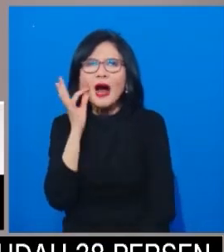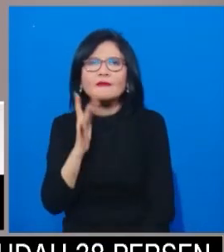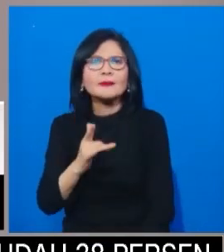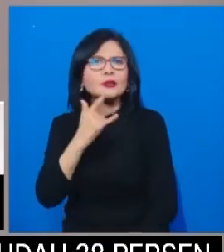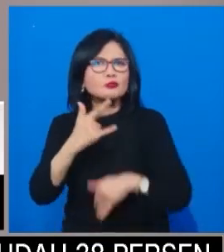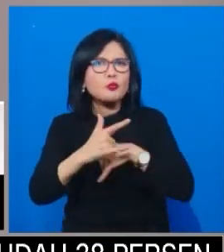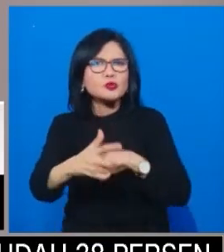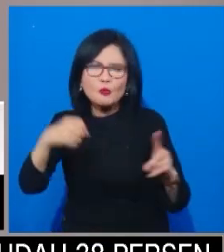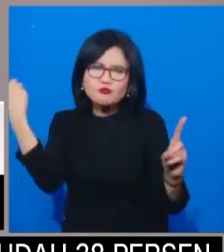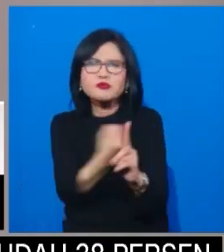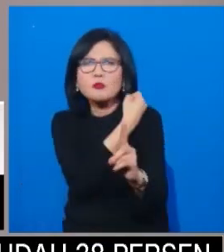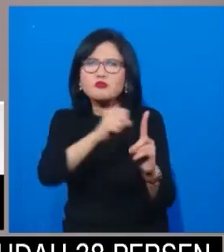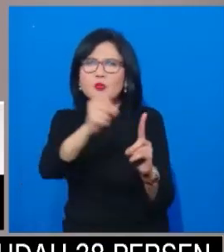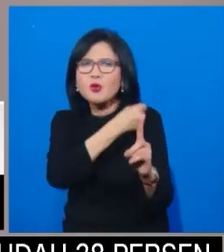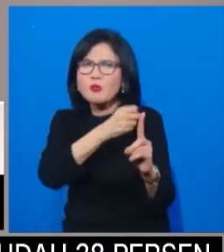aksinya.